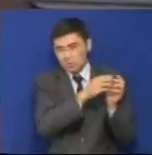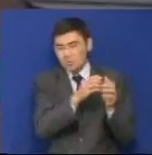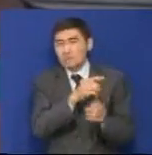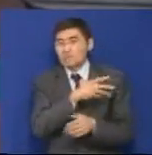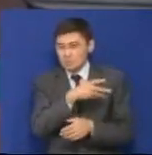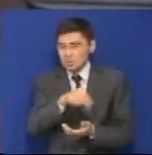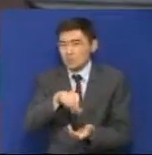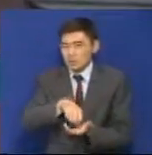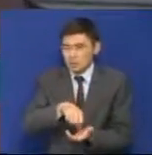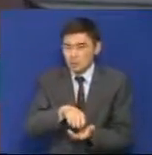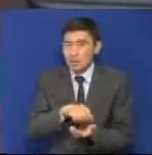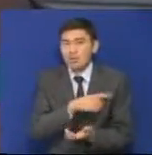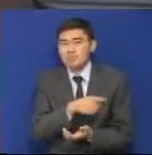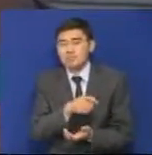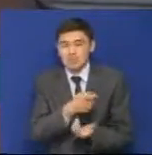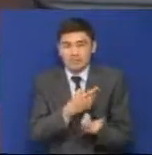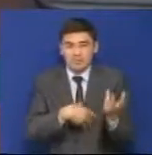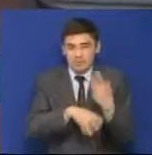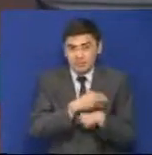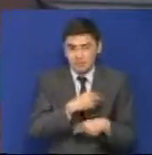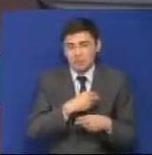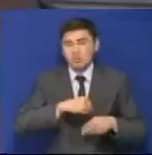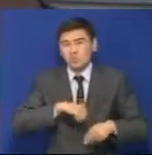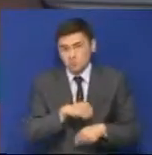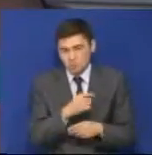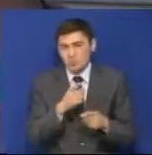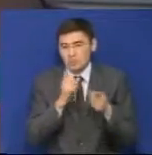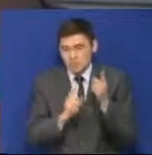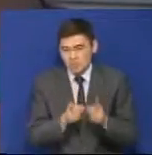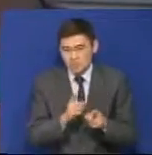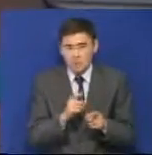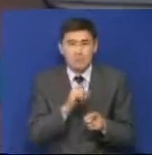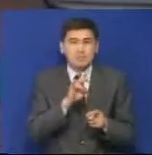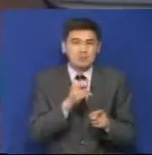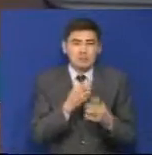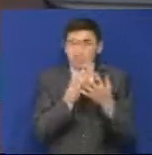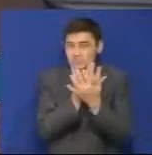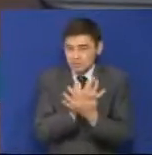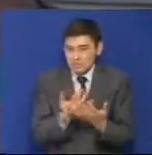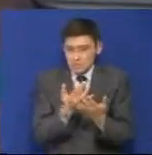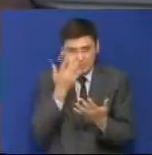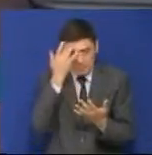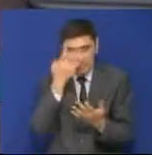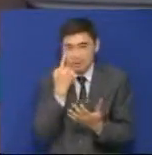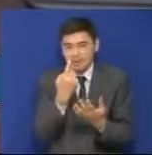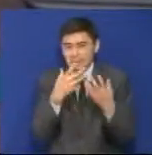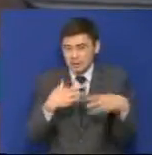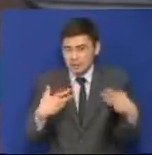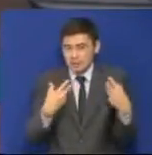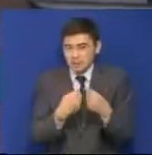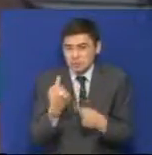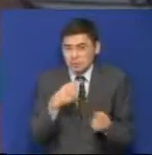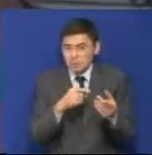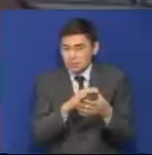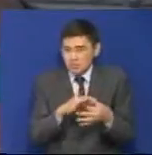Бұл біздің мызғымас достығымызды білдіреді. Ең бастысы Қазақстанда түрлі ұлт өкілдері бір отбасының мүшелеріндей тату-тәтті